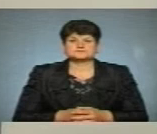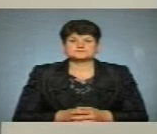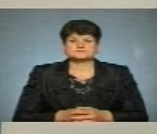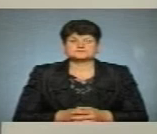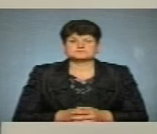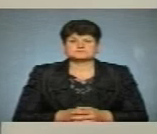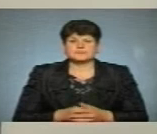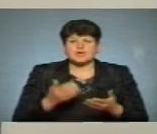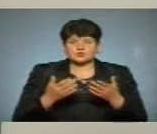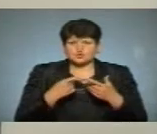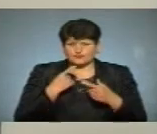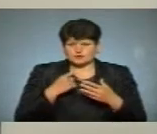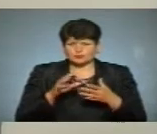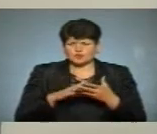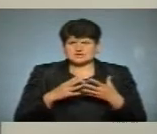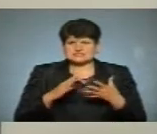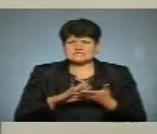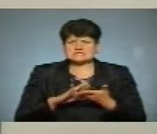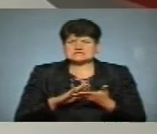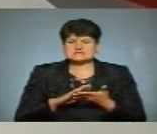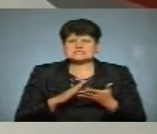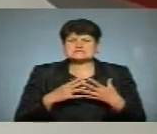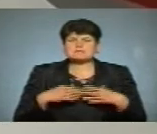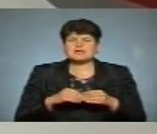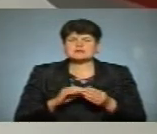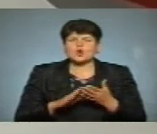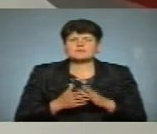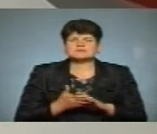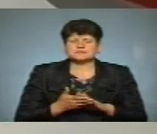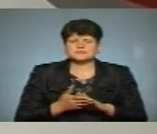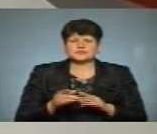а якщо говорити про сімейні обставини? Здоров'я. Розкажіть. Якщо стосується